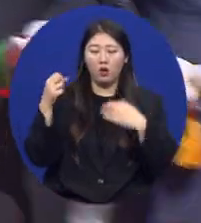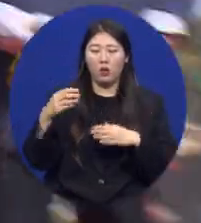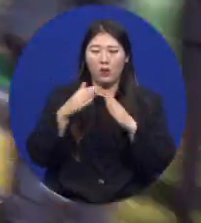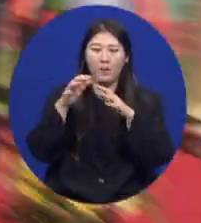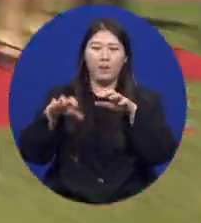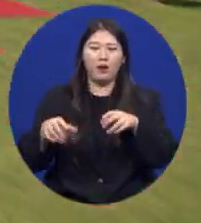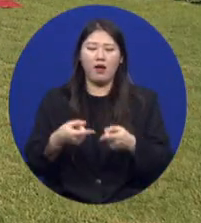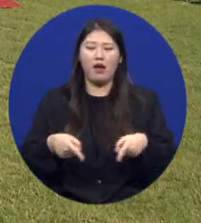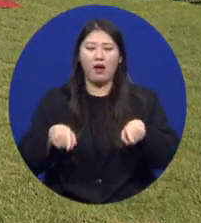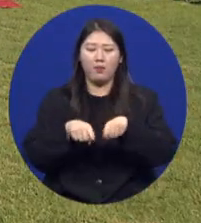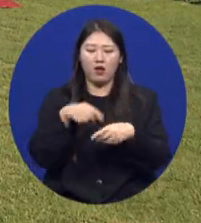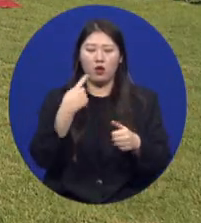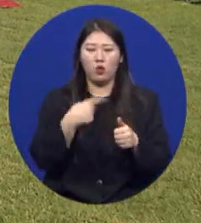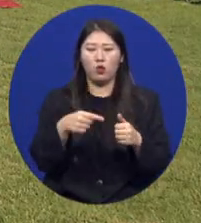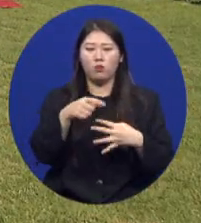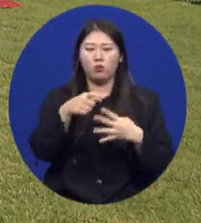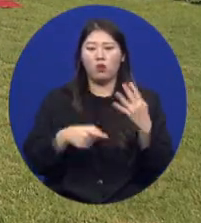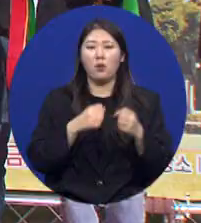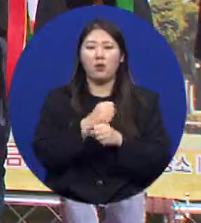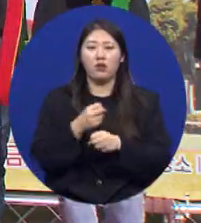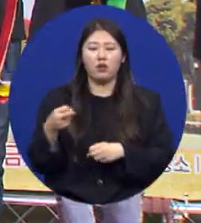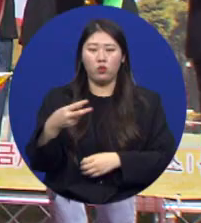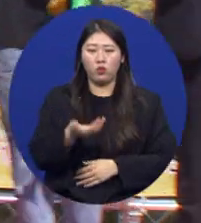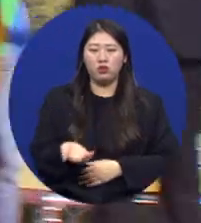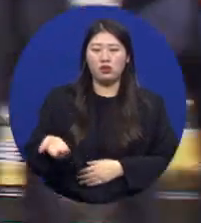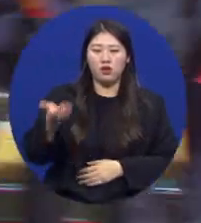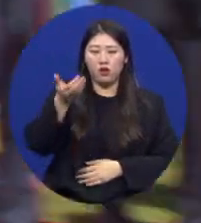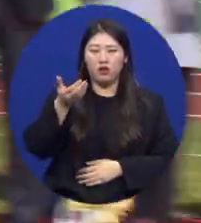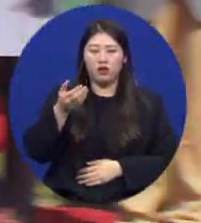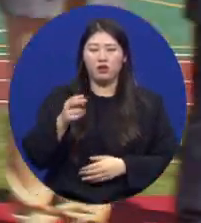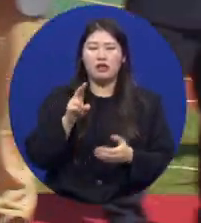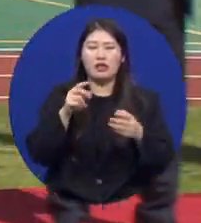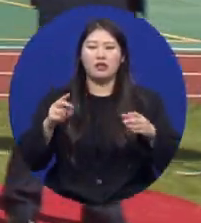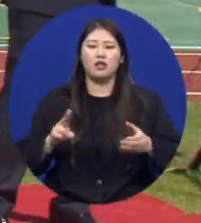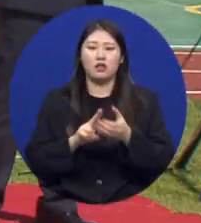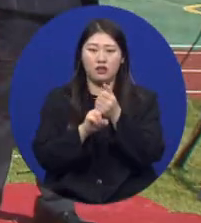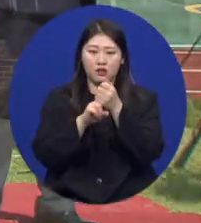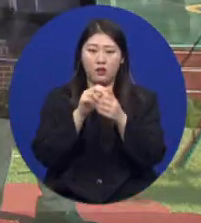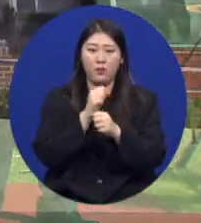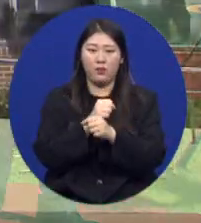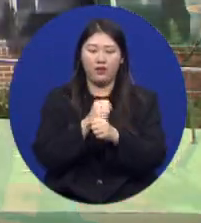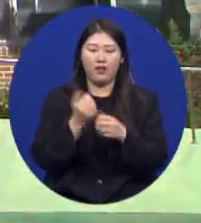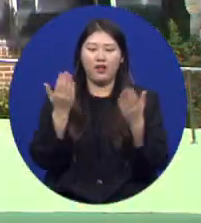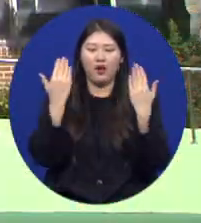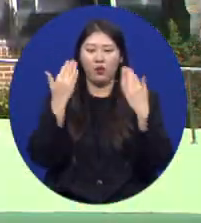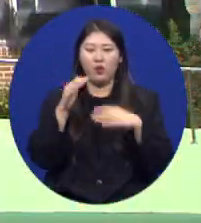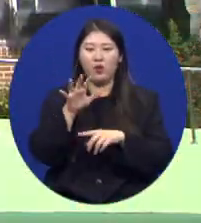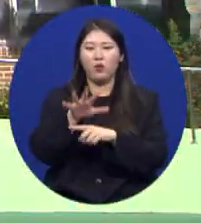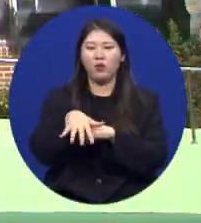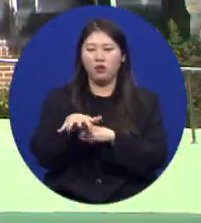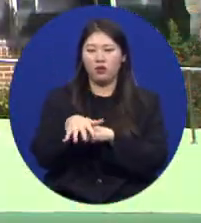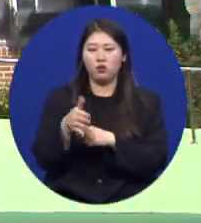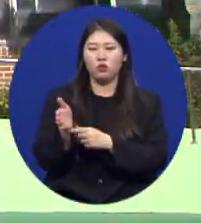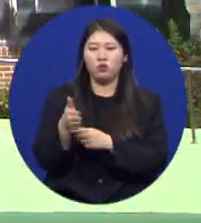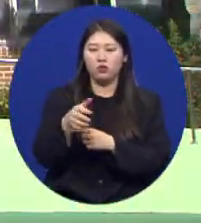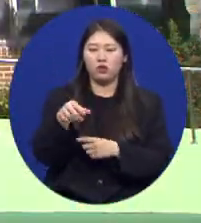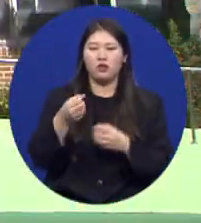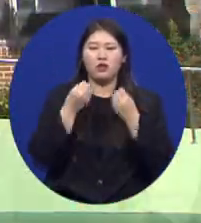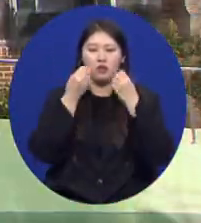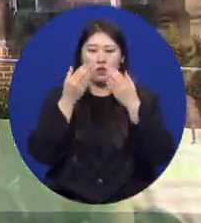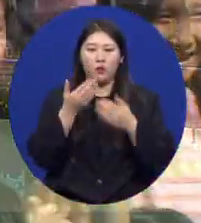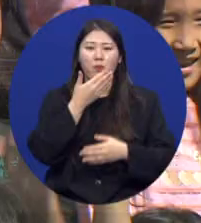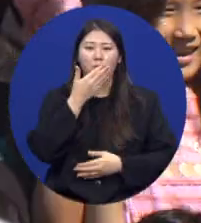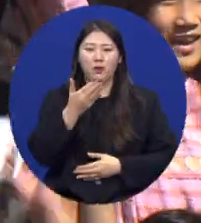함께 교육 프로그램을 만들고 본교 승격이라는 기적을 이뤄낸 선을 초등학교가 농어촌 작은 학교의 새로운